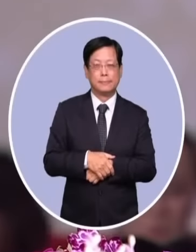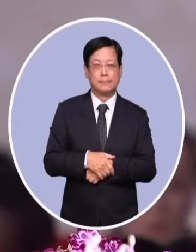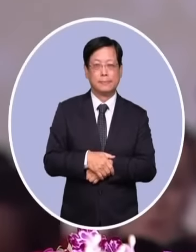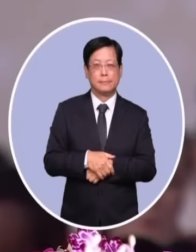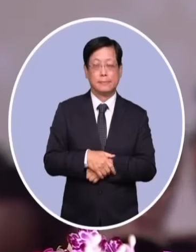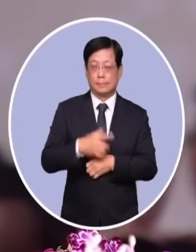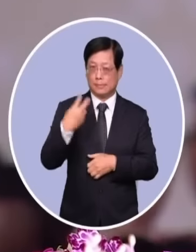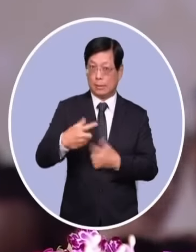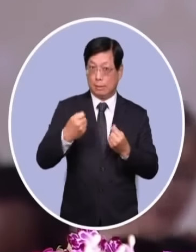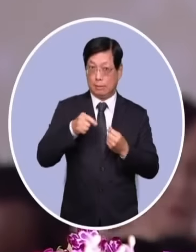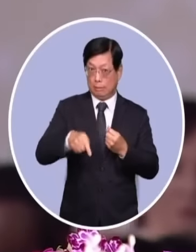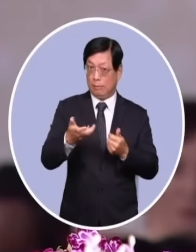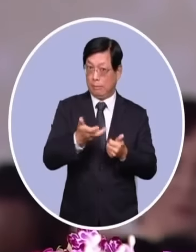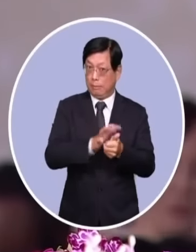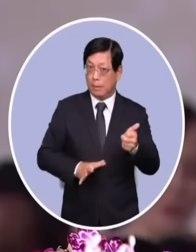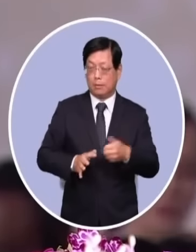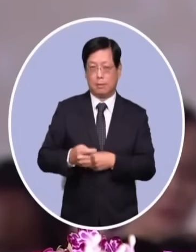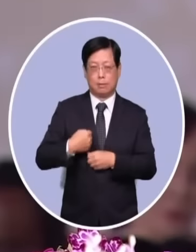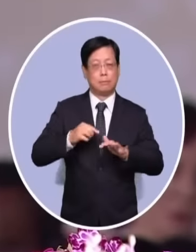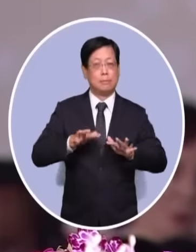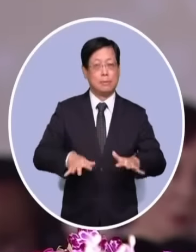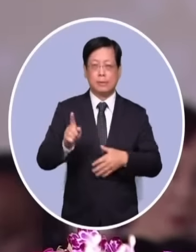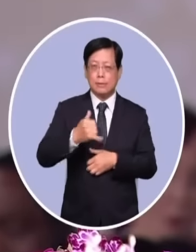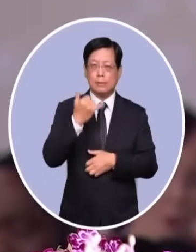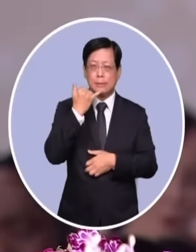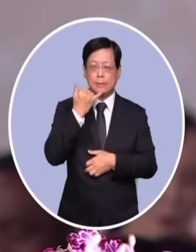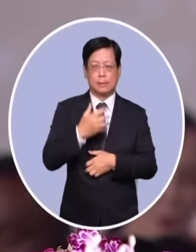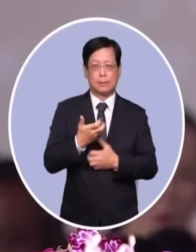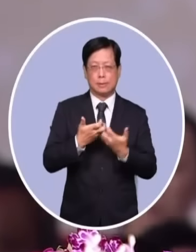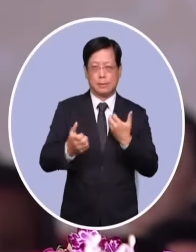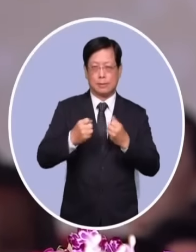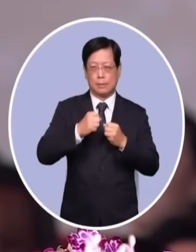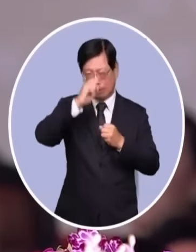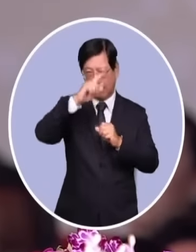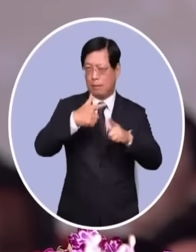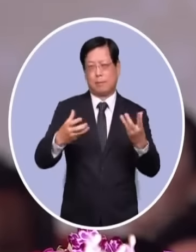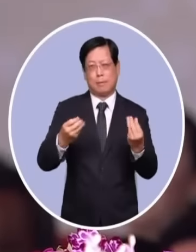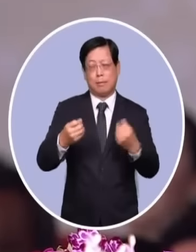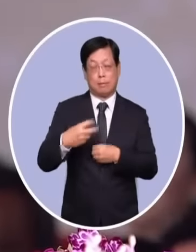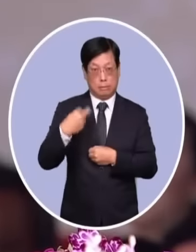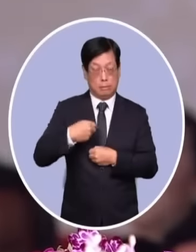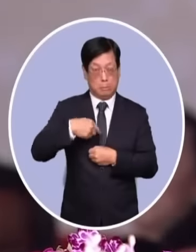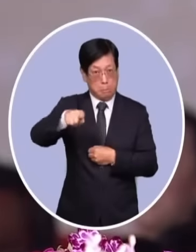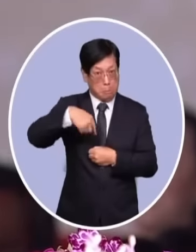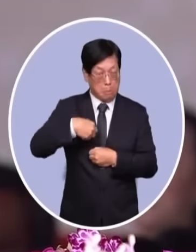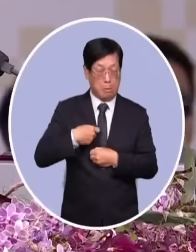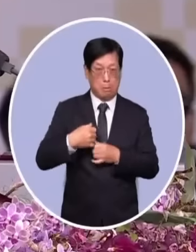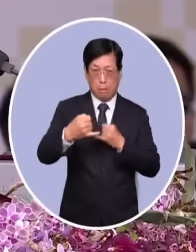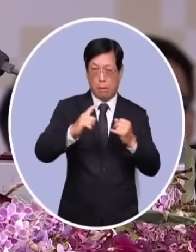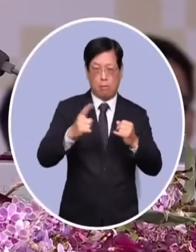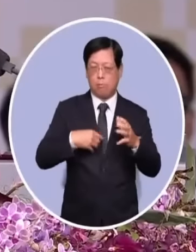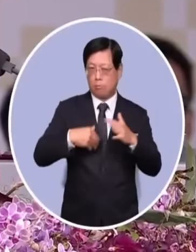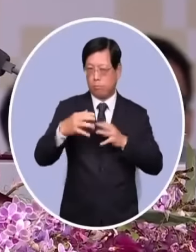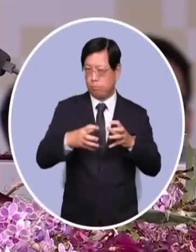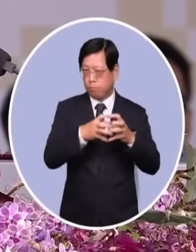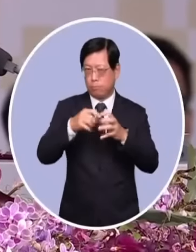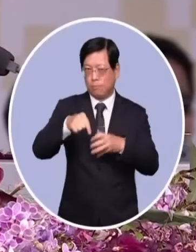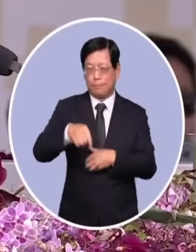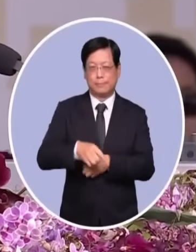也正因为如此，我们今天才会不分党派，不分你我，相聚于